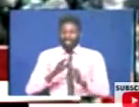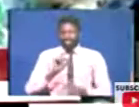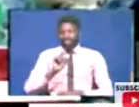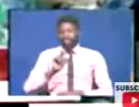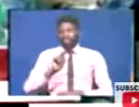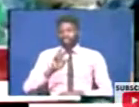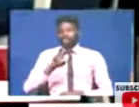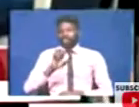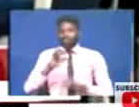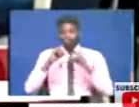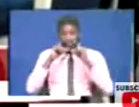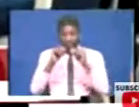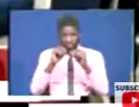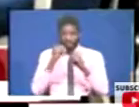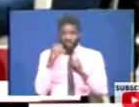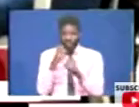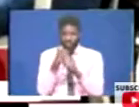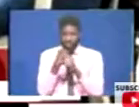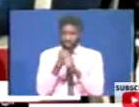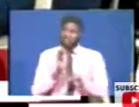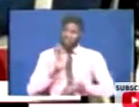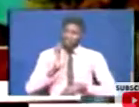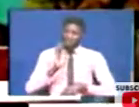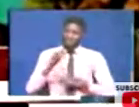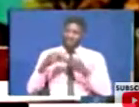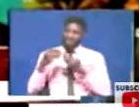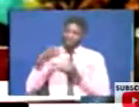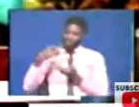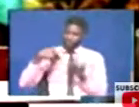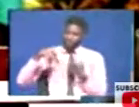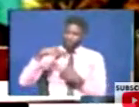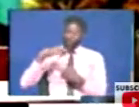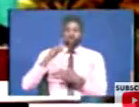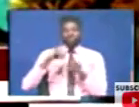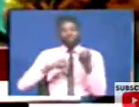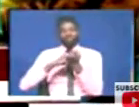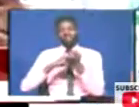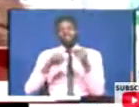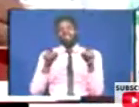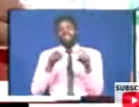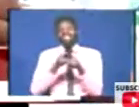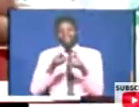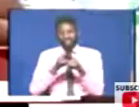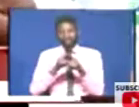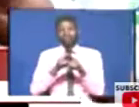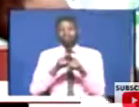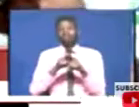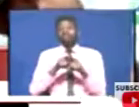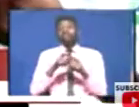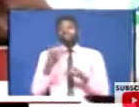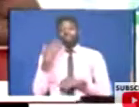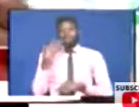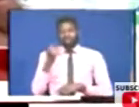za uhishaji plastiki na kukimu zaidi ya wanawake na vijana 500 katika kaunti ya Kilifi. The partnership